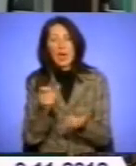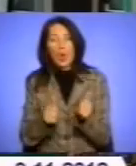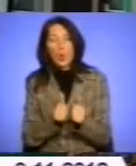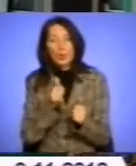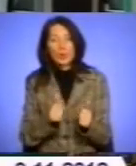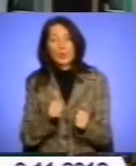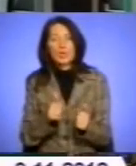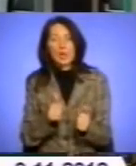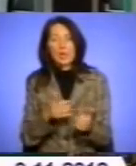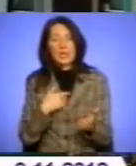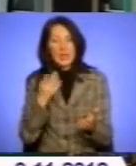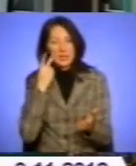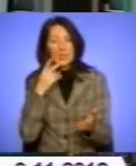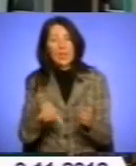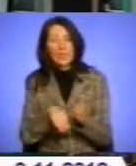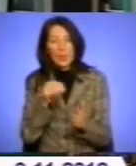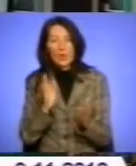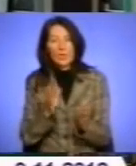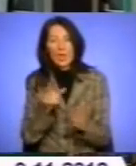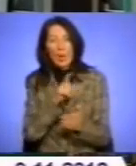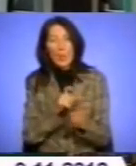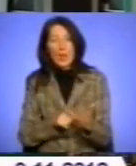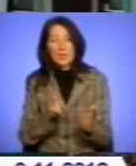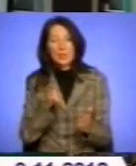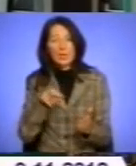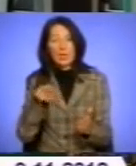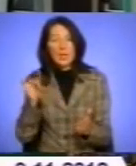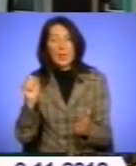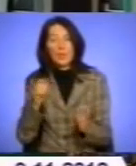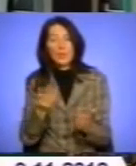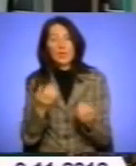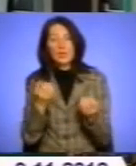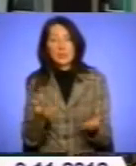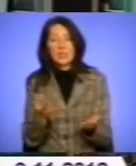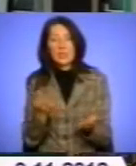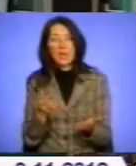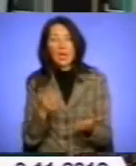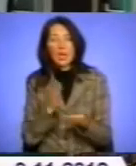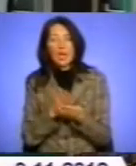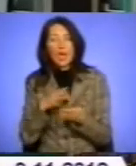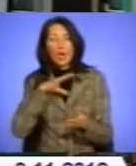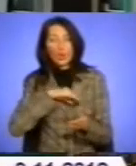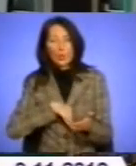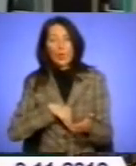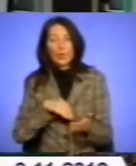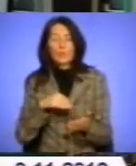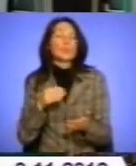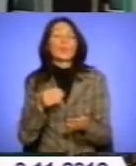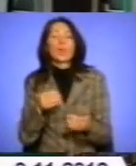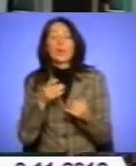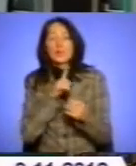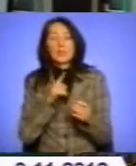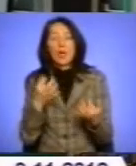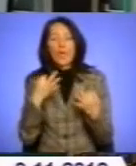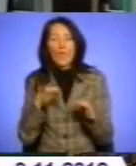завжди вибираю тільки поезії Богдана Лепкого, тому що вони настільки пройняті духом оцей дійсно патріотизму за волю України,